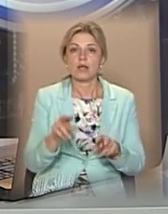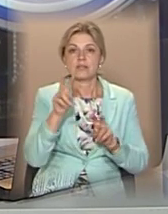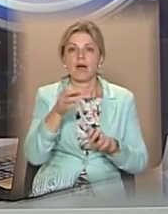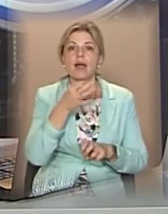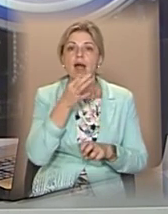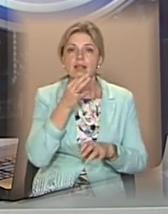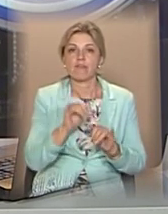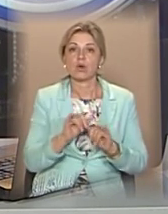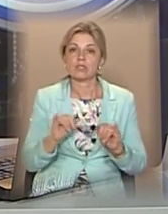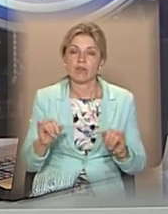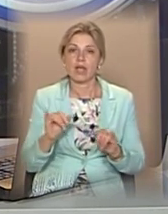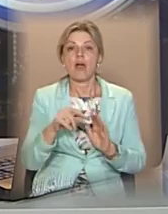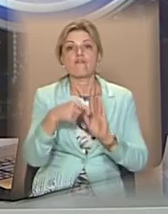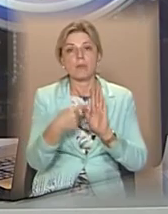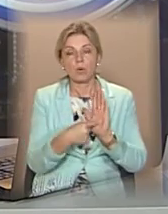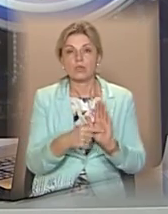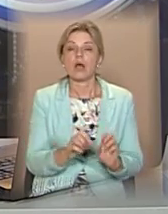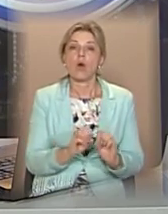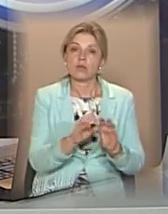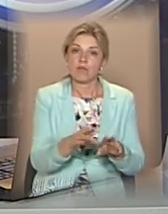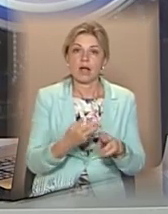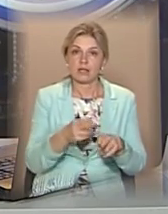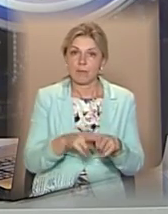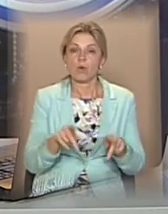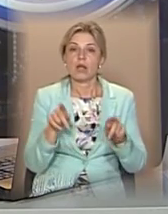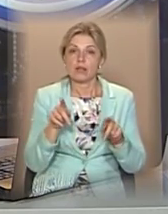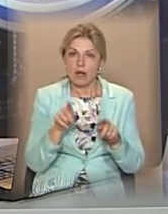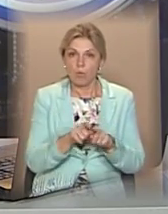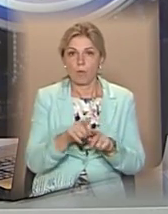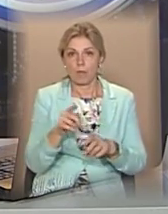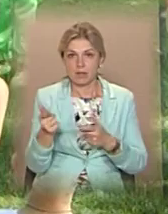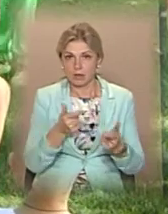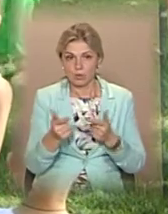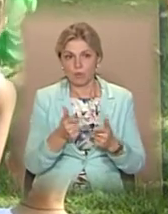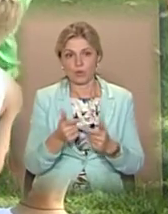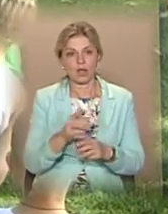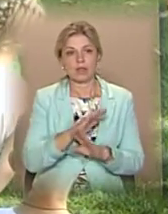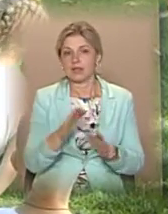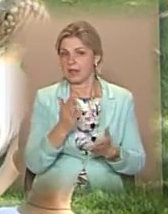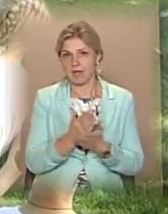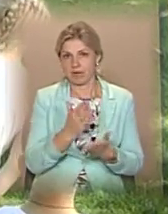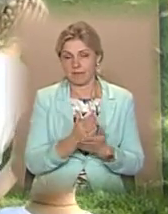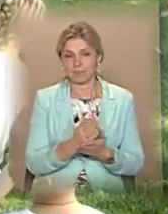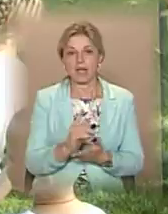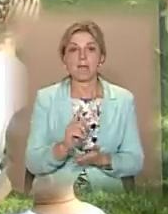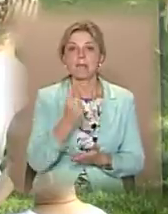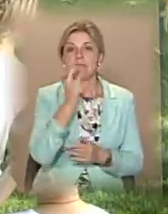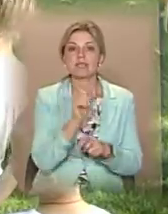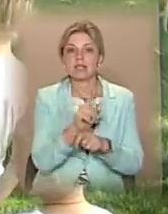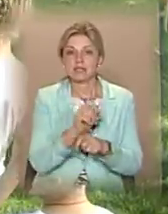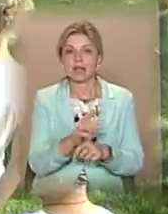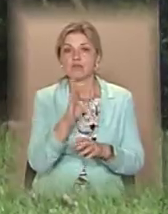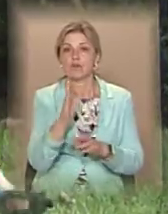питання, чи віддавати дитину на таку підготовку, навіть не стоїть. Найперше завдання такої школи – створити навколо